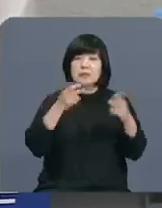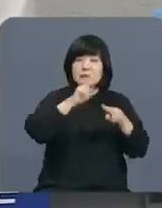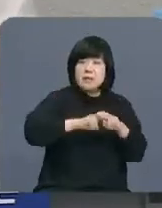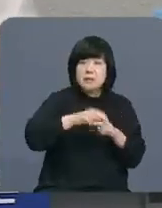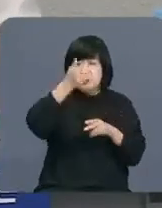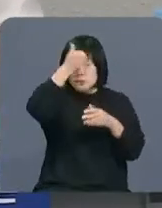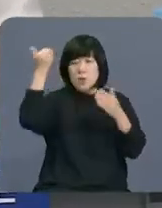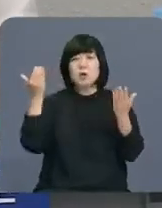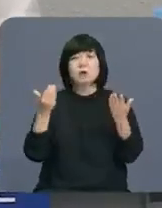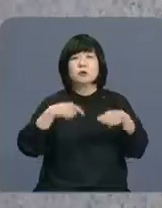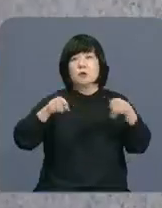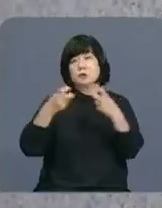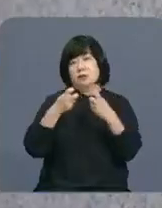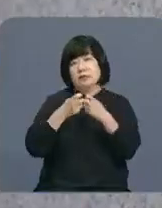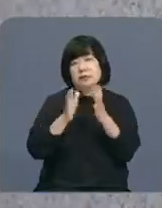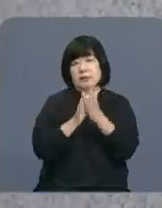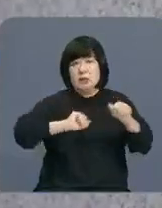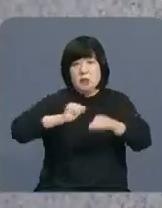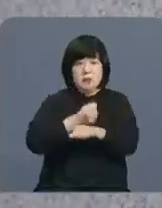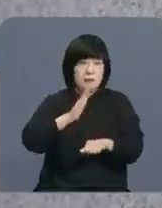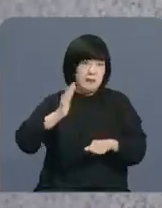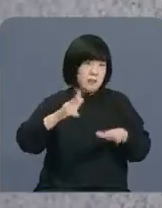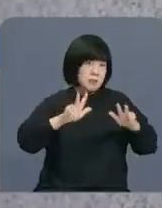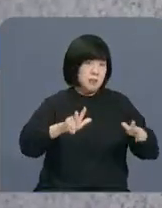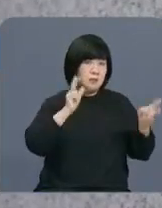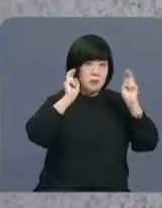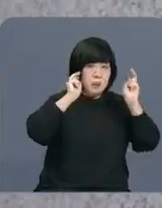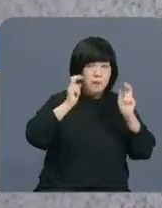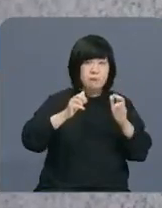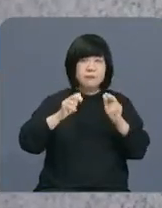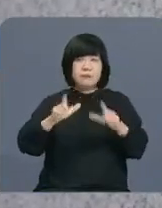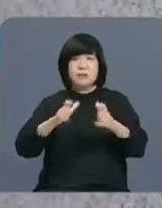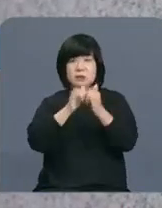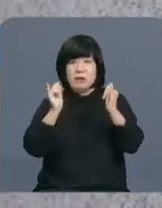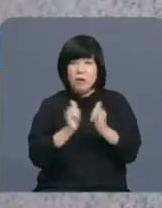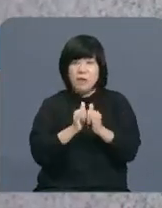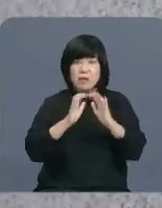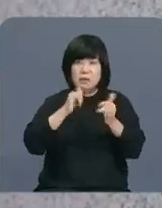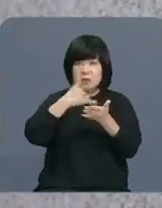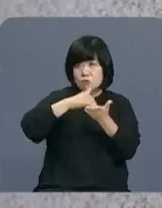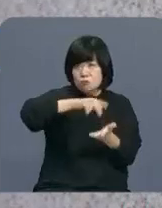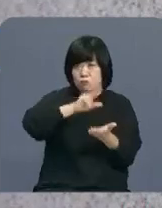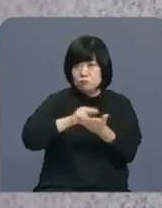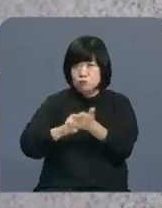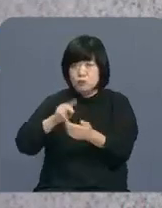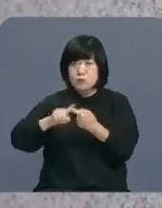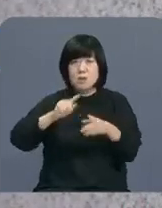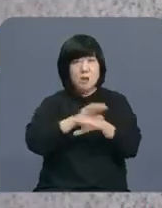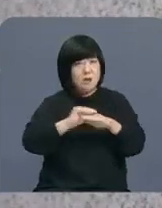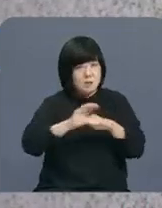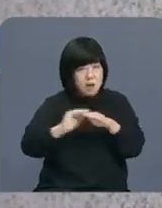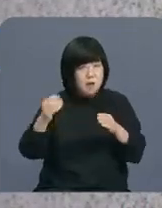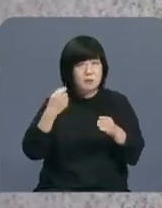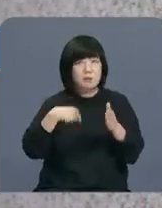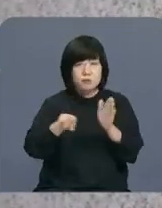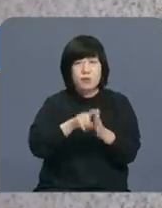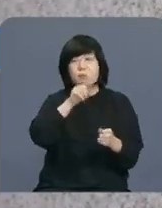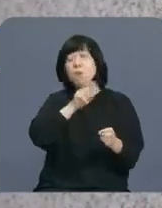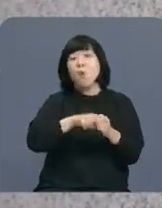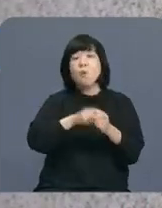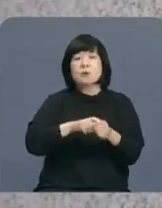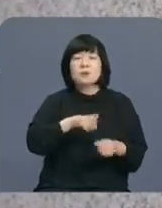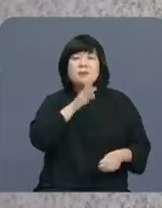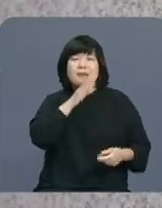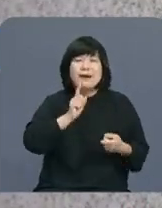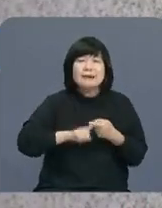정책 등을 시행합니다. 이제는 기업이든 지역사회든 어떤 인구 어떤 문제 이런 걸 해결하기 위해서는 당연히 우리는 그런